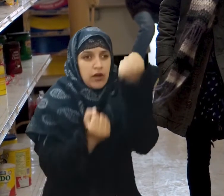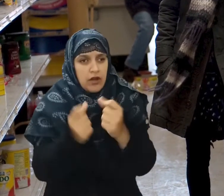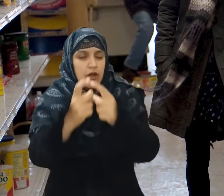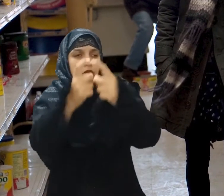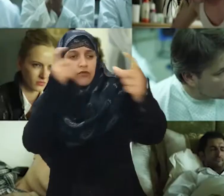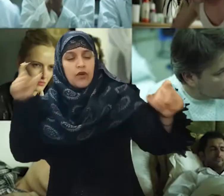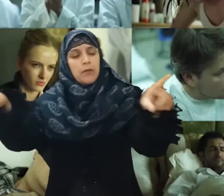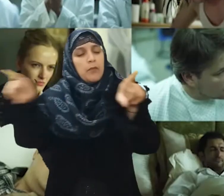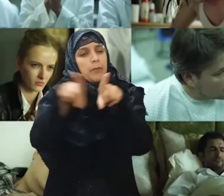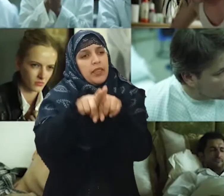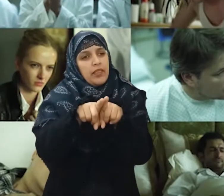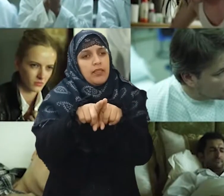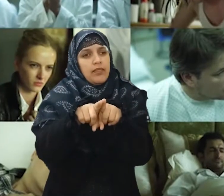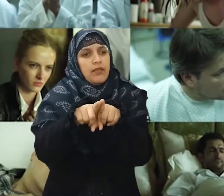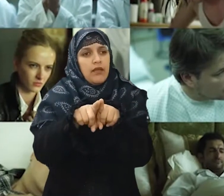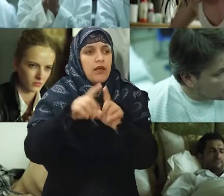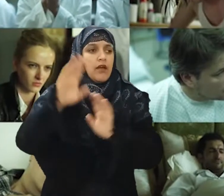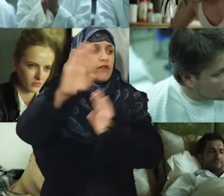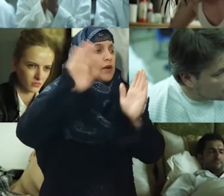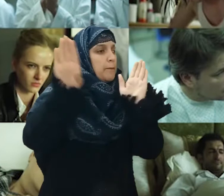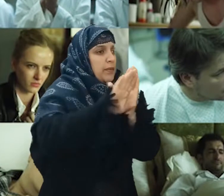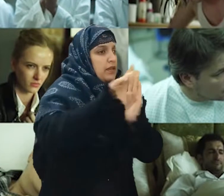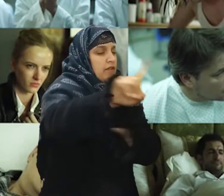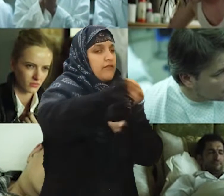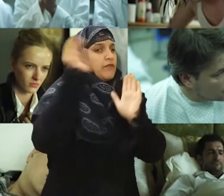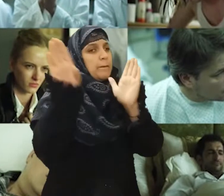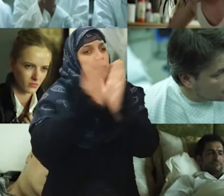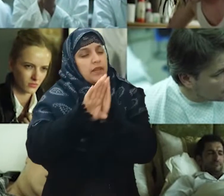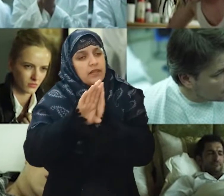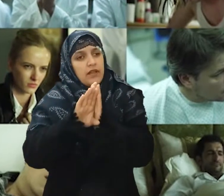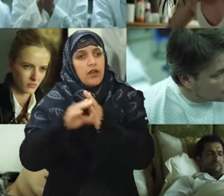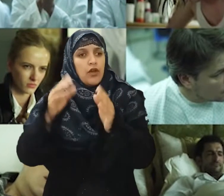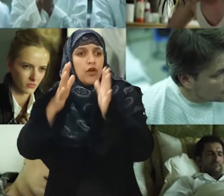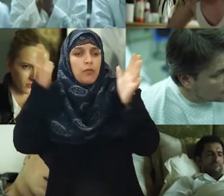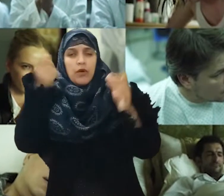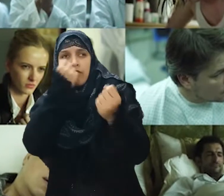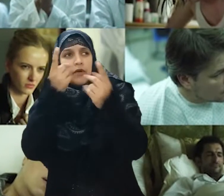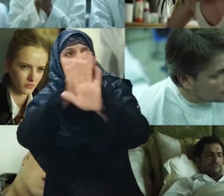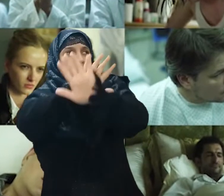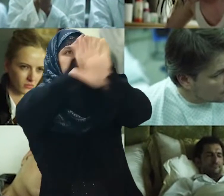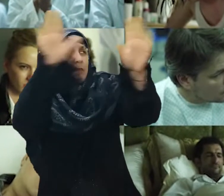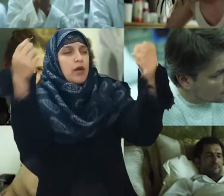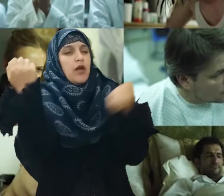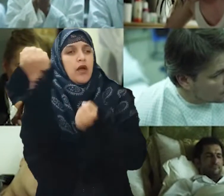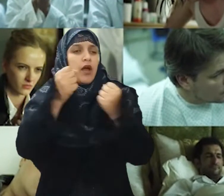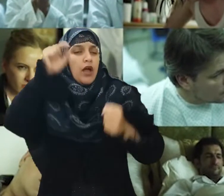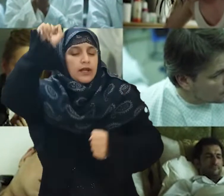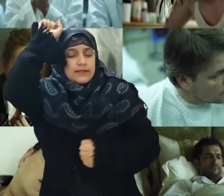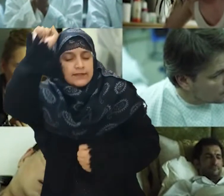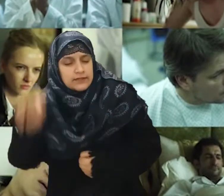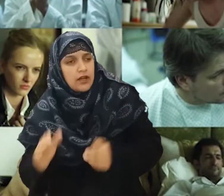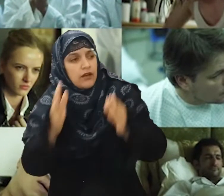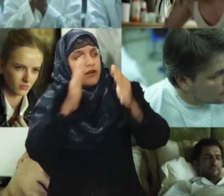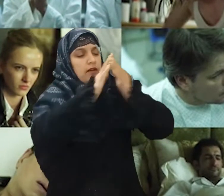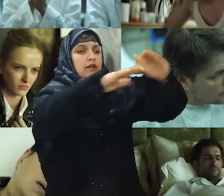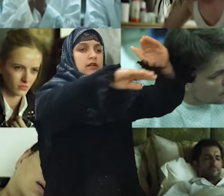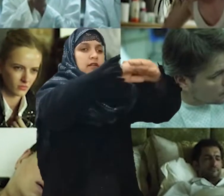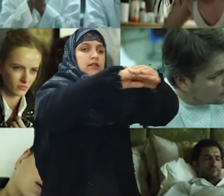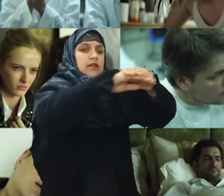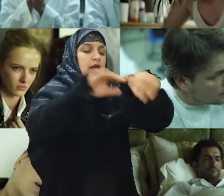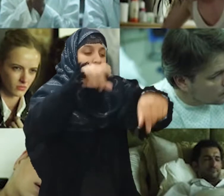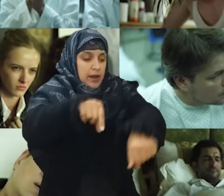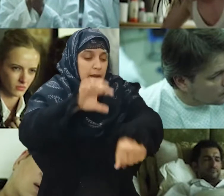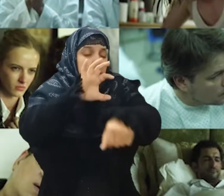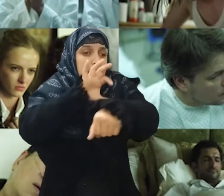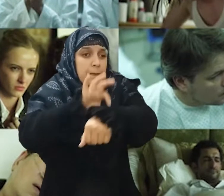دکھایا جاتا ہے کہ بیماری کے 26ویں دن امریکہ میں 2.5 ملین لوگ اس کی وجہ سے مر جاتے ہیں